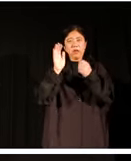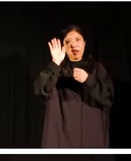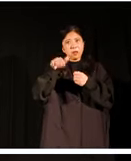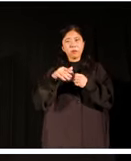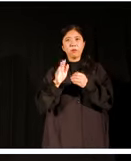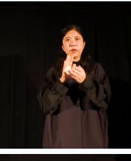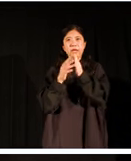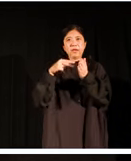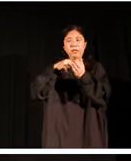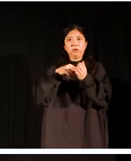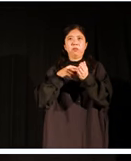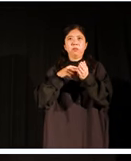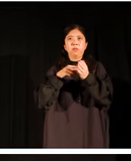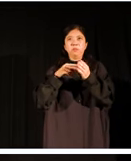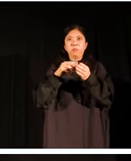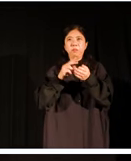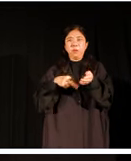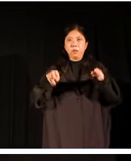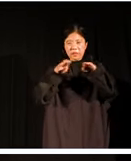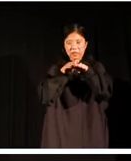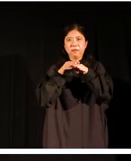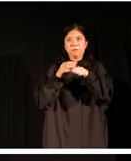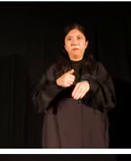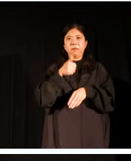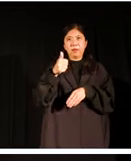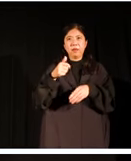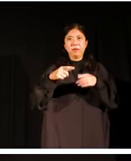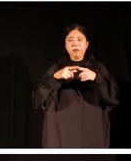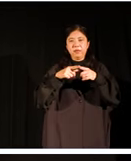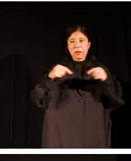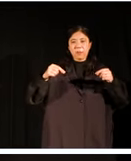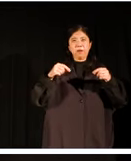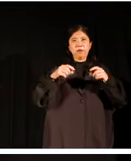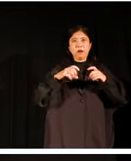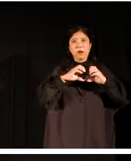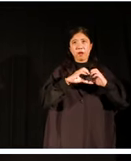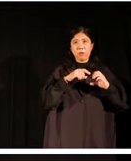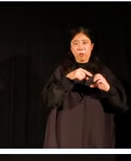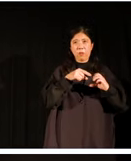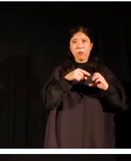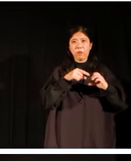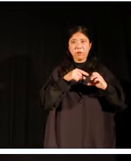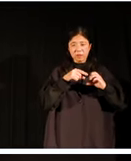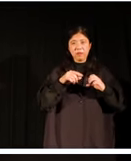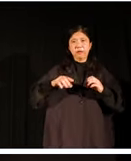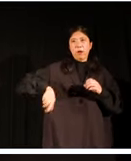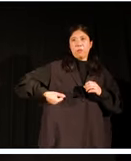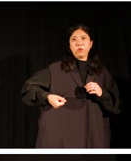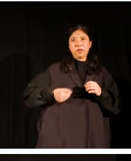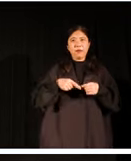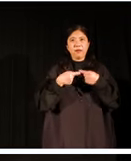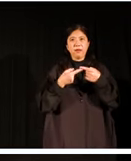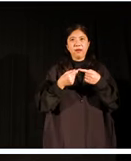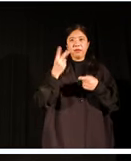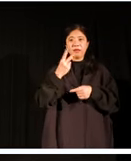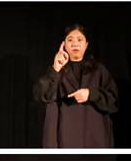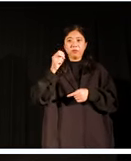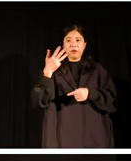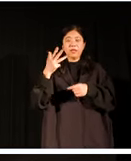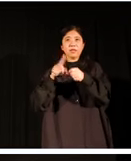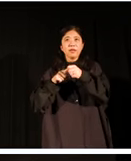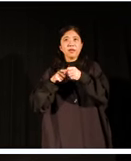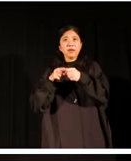勤務をを経て2017年えジャパンハート長期ボランティア師としてカンボジアに不妊2018年から